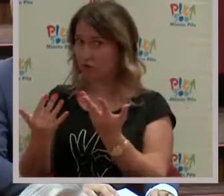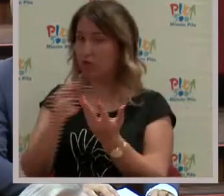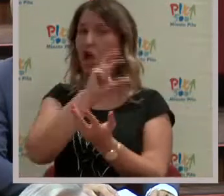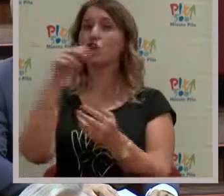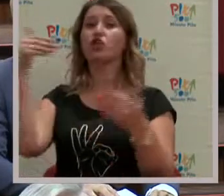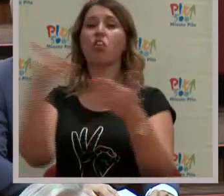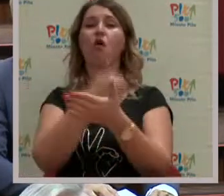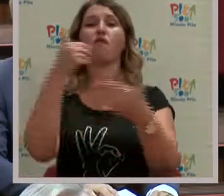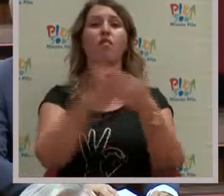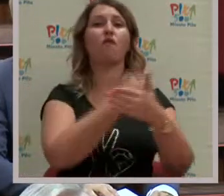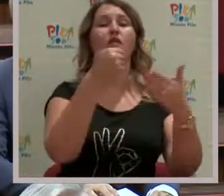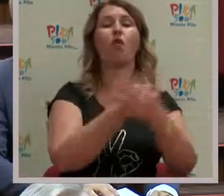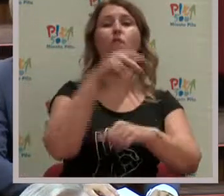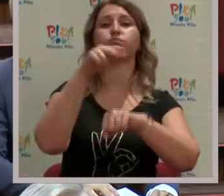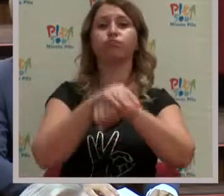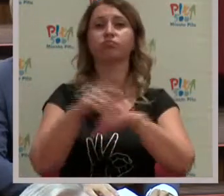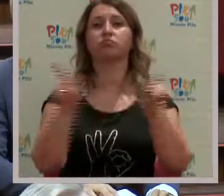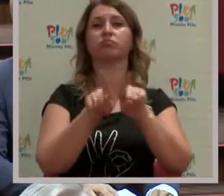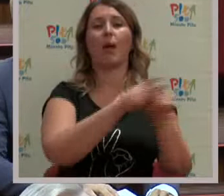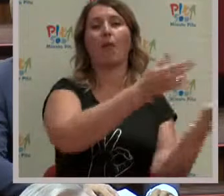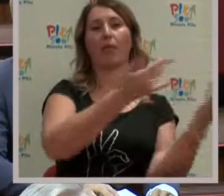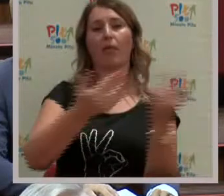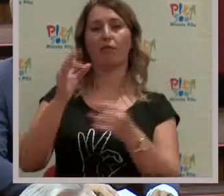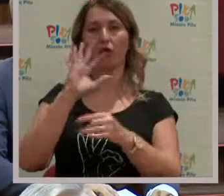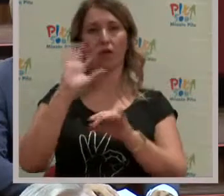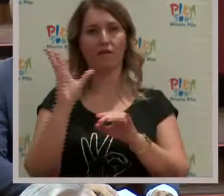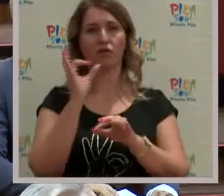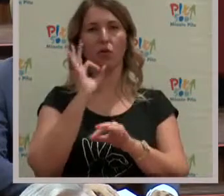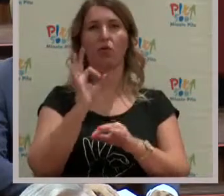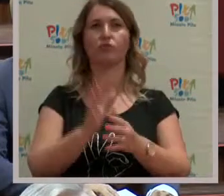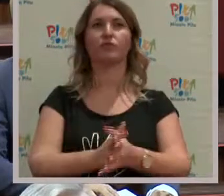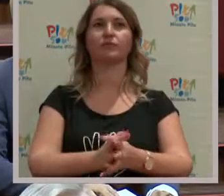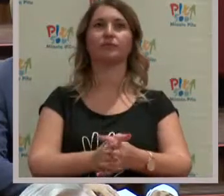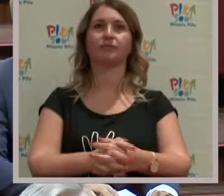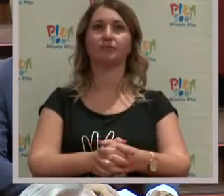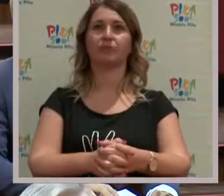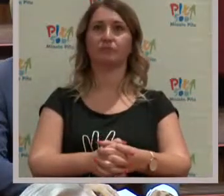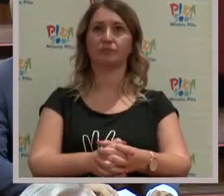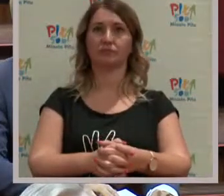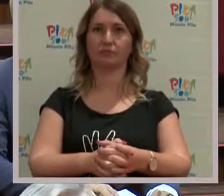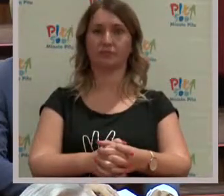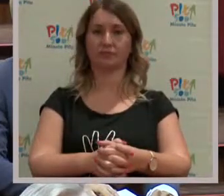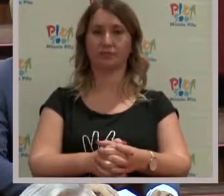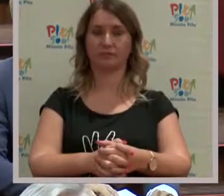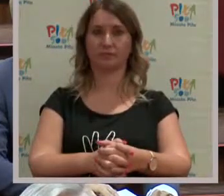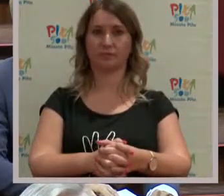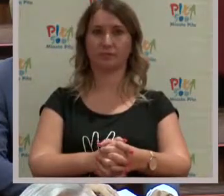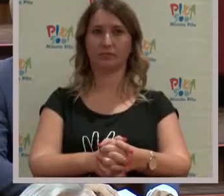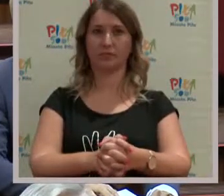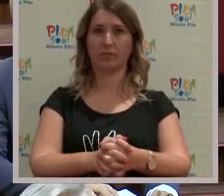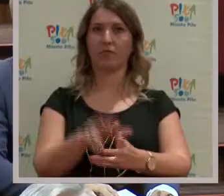przestojów. Żeby to wszystko odbywało się w sposób jasny, czysty, transparentny, legalnie,